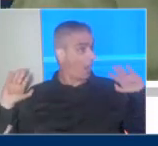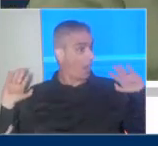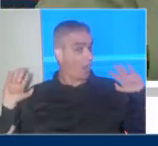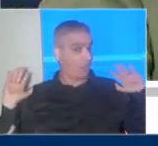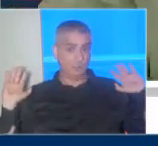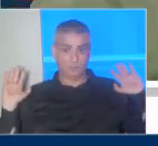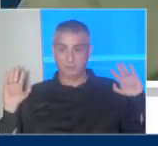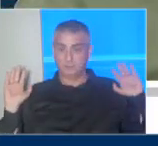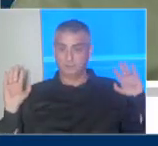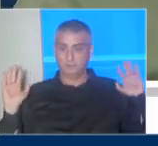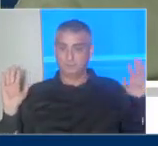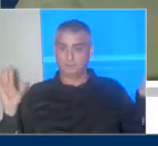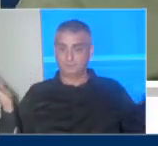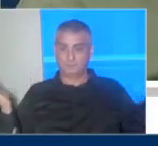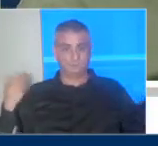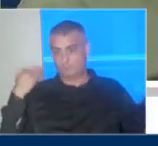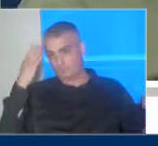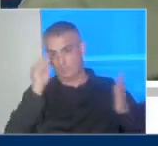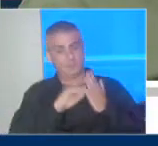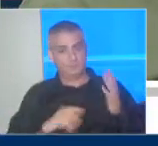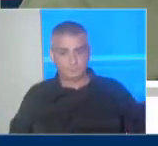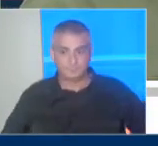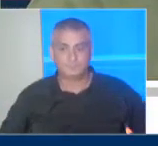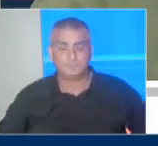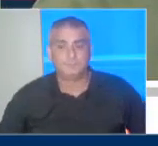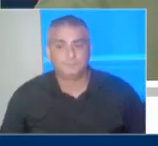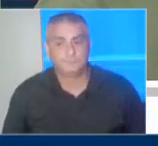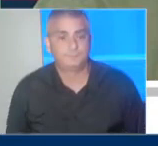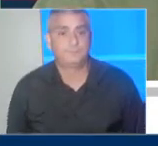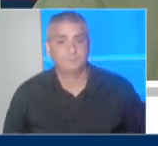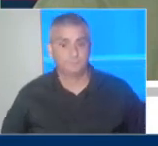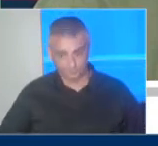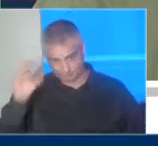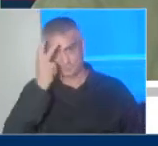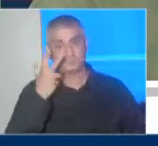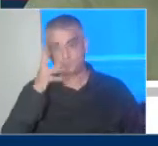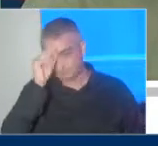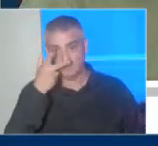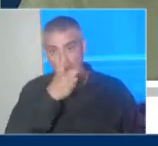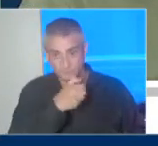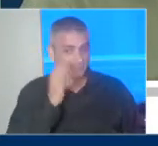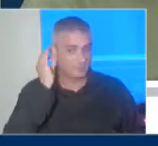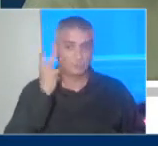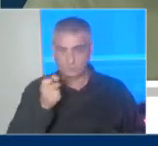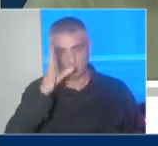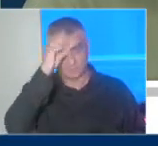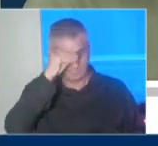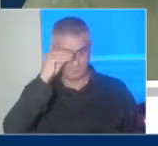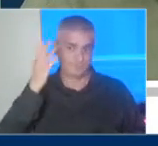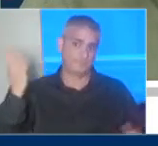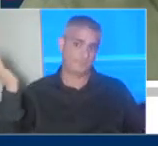לא מכירה את הנתון הזה, גדי. אני לא מכירה, אני רק יודעת דבר אחד. גברים נרצחים על ידי גברים, ונשים נרצחות על ידי